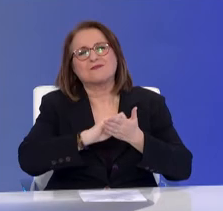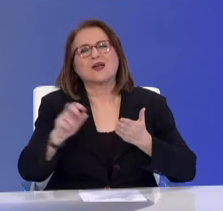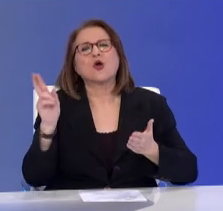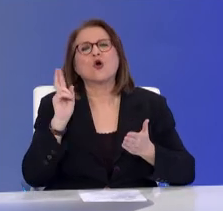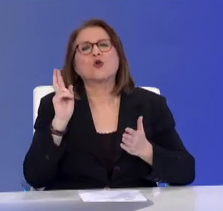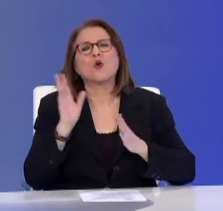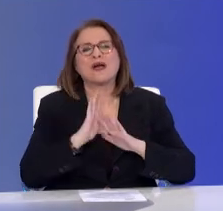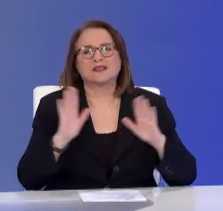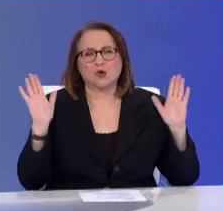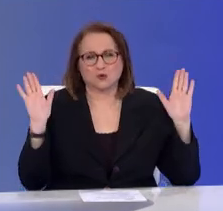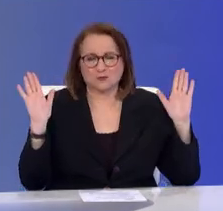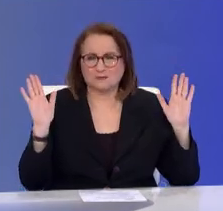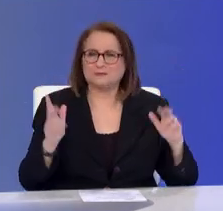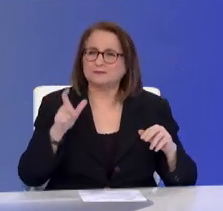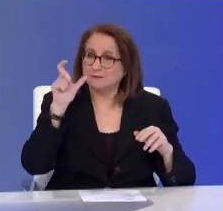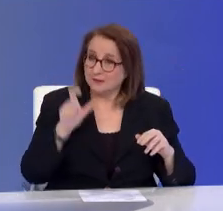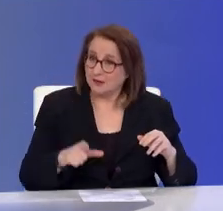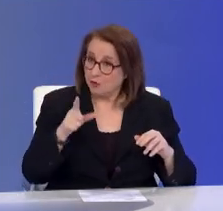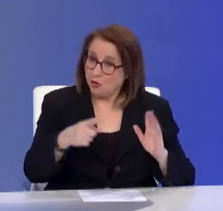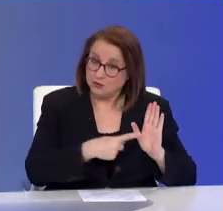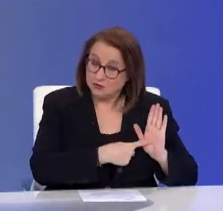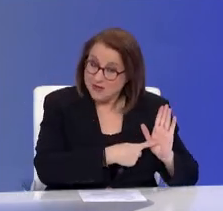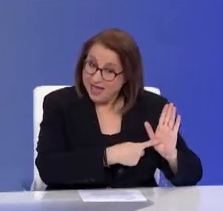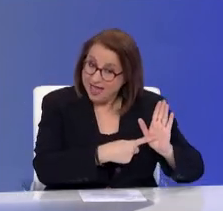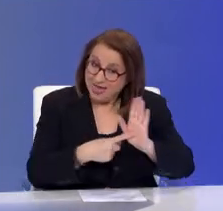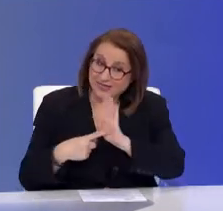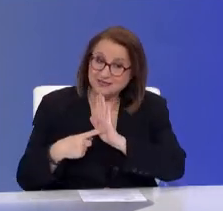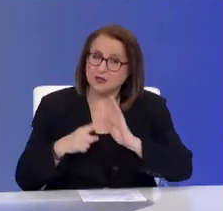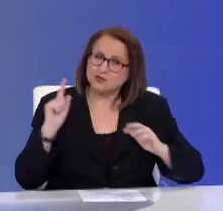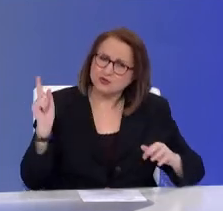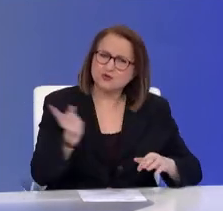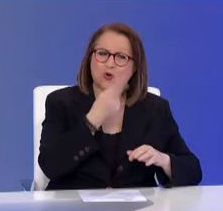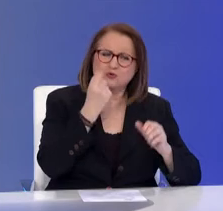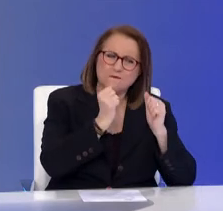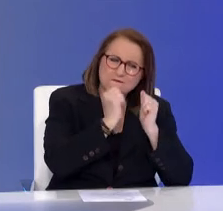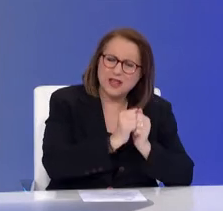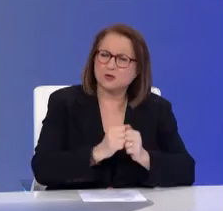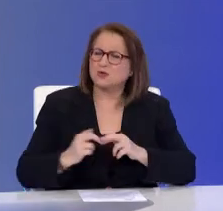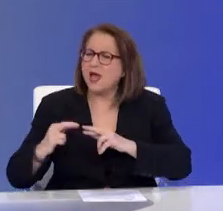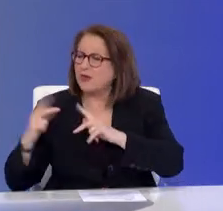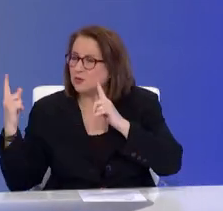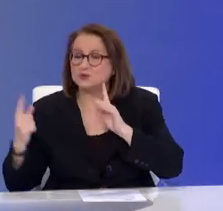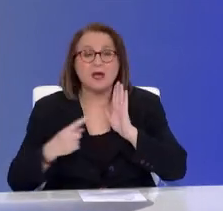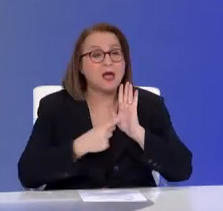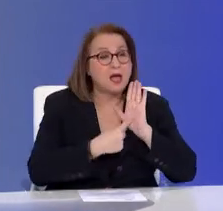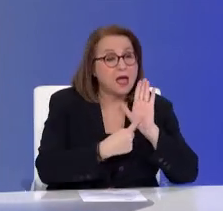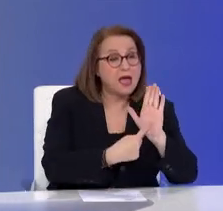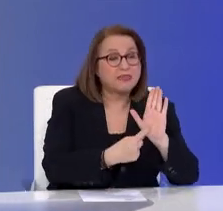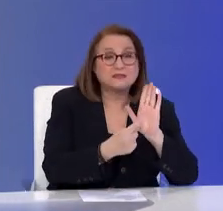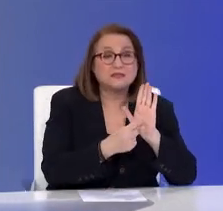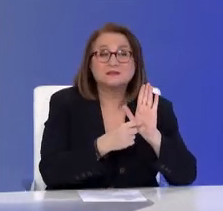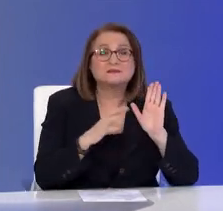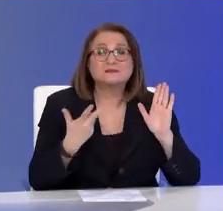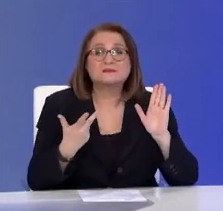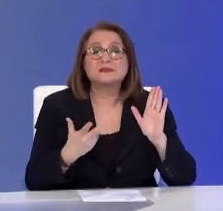κόσμο, δείχνοντας σε φίλους και εχθρούς ότι οι παγκόσμιες αξίες μπορούν να